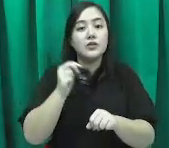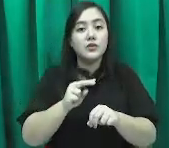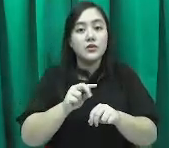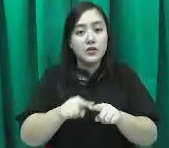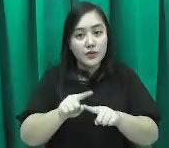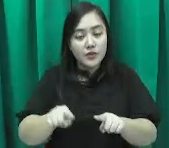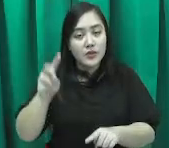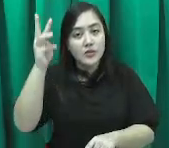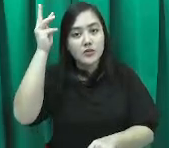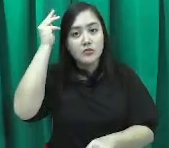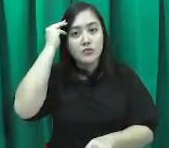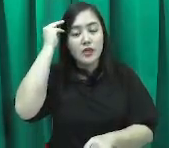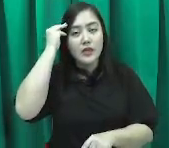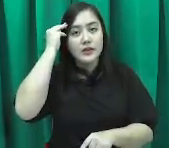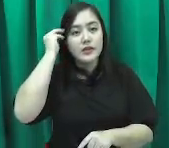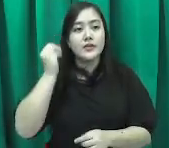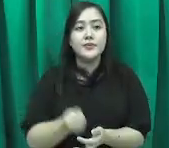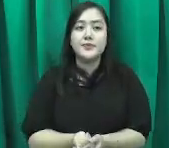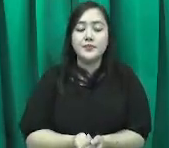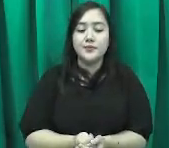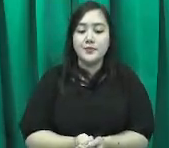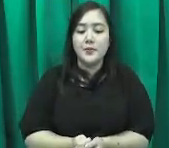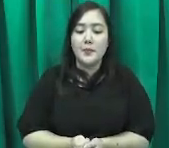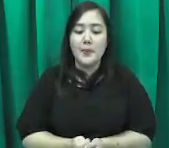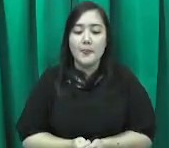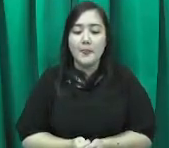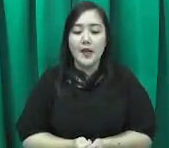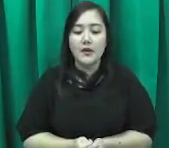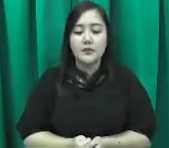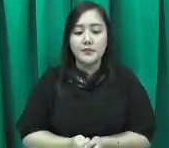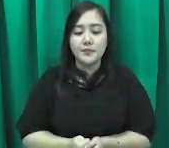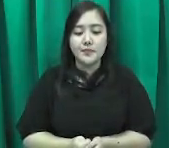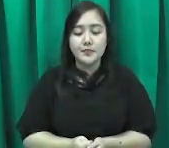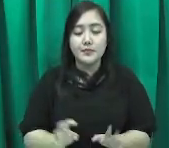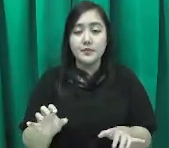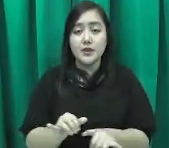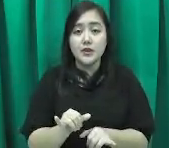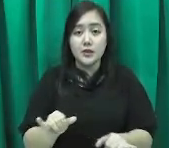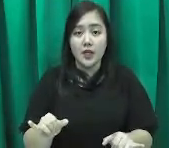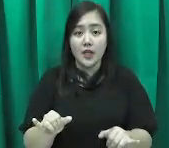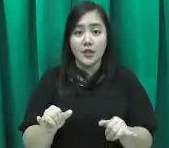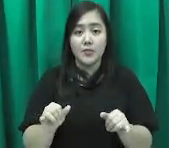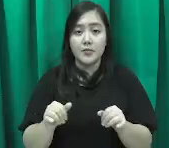dahil sa... iba-iba na yung pinaniniwalaan nila, iba-iba na yung taong